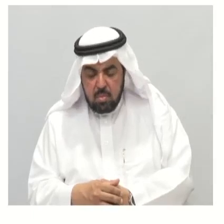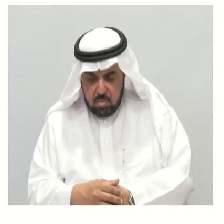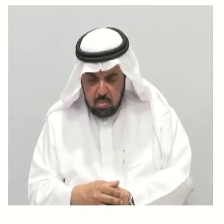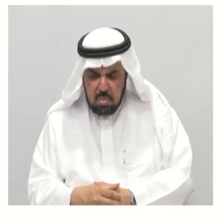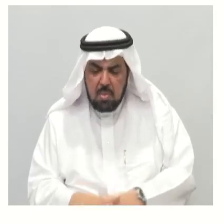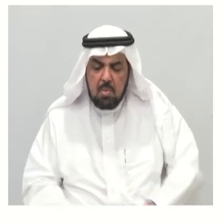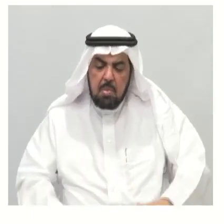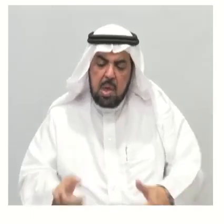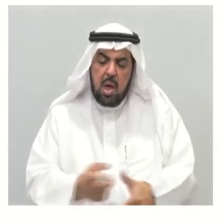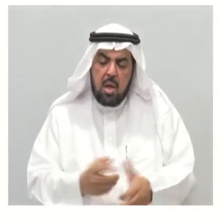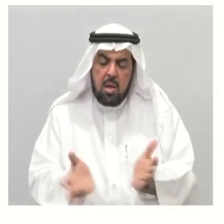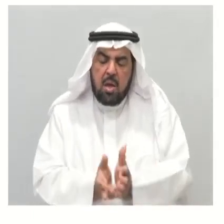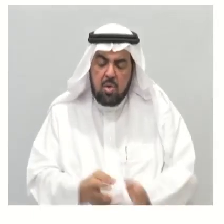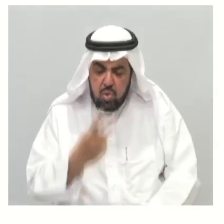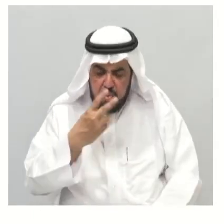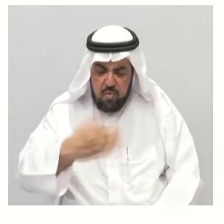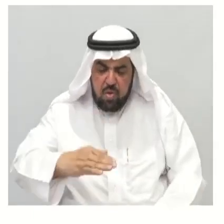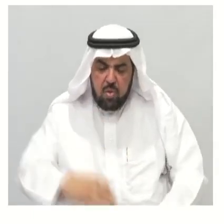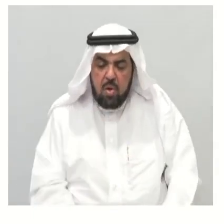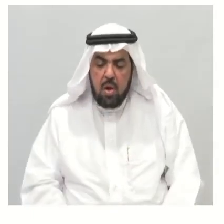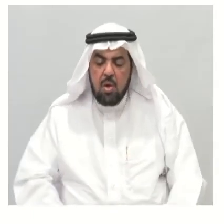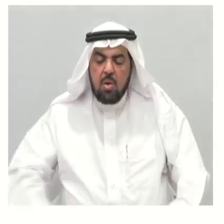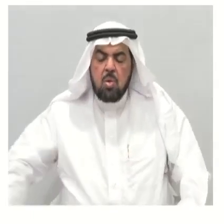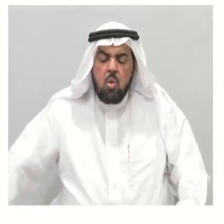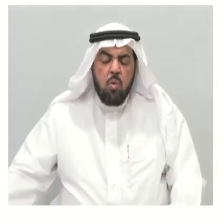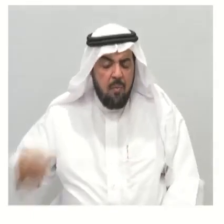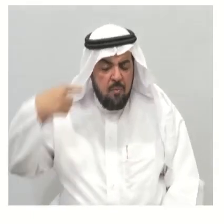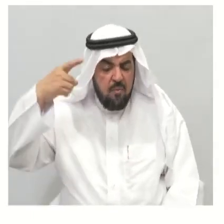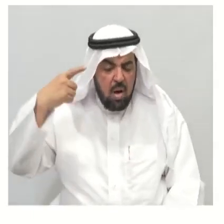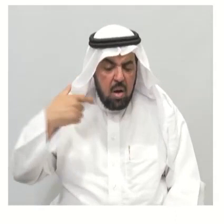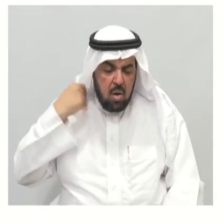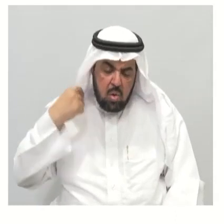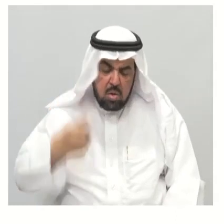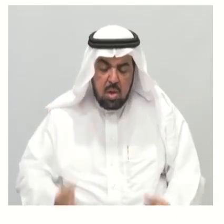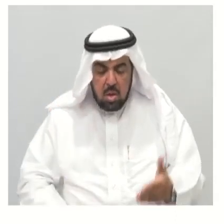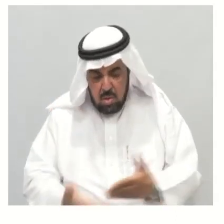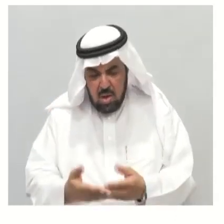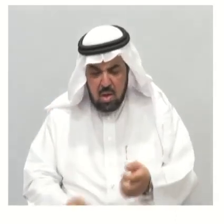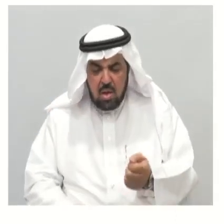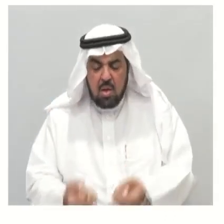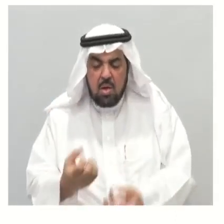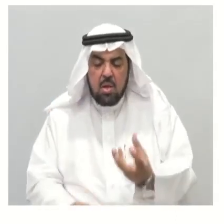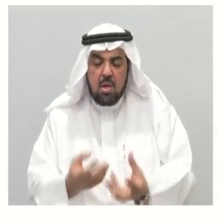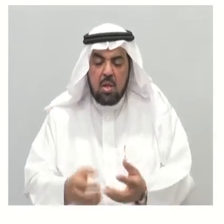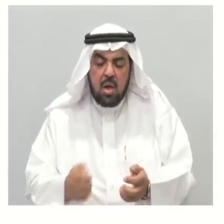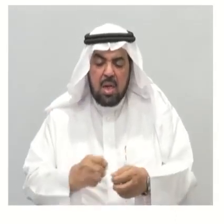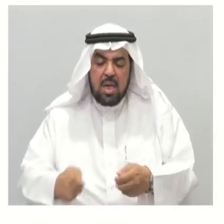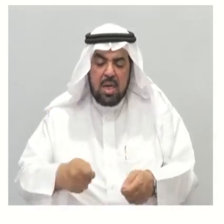تمهيد، تابع الفيديو الآن وتوقع ماذا ينتج بعد احتراق